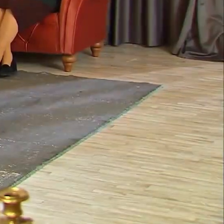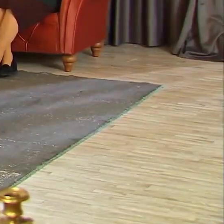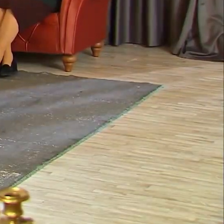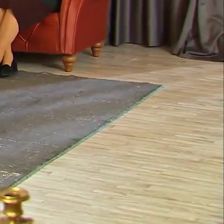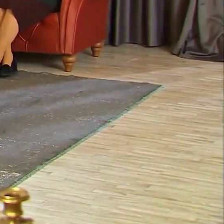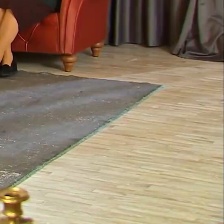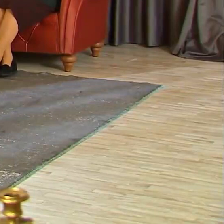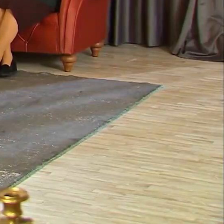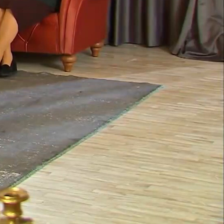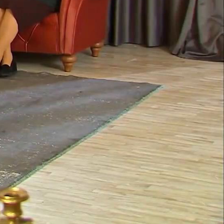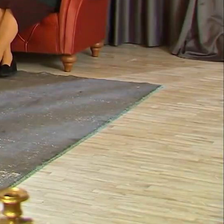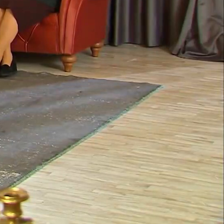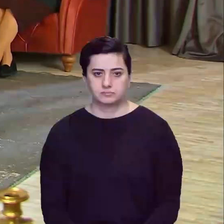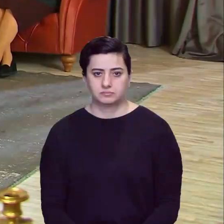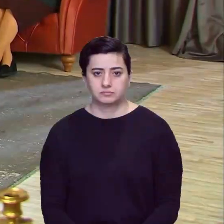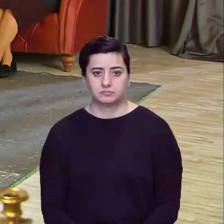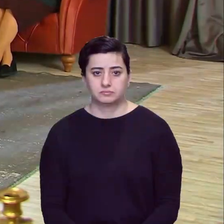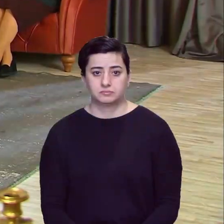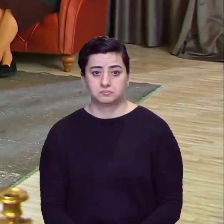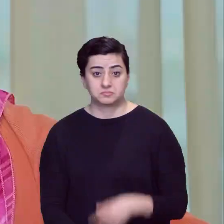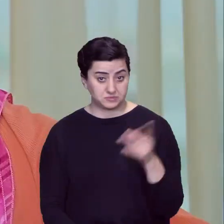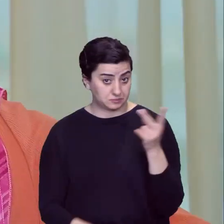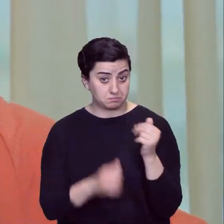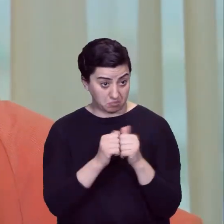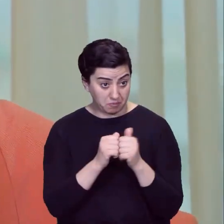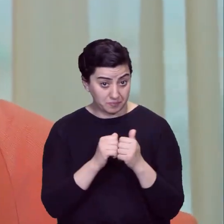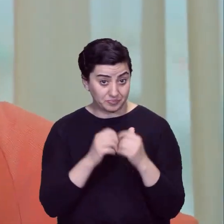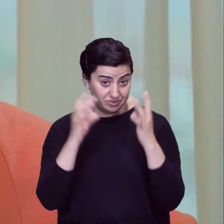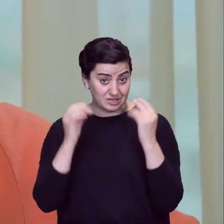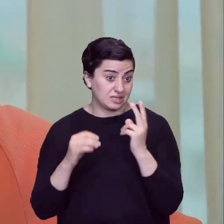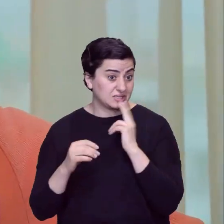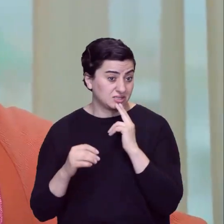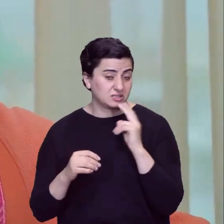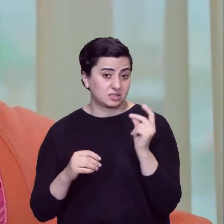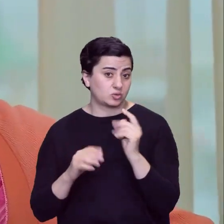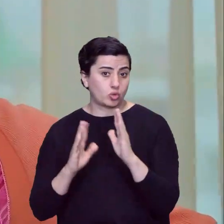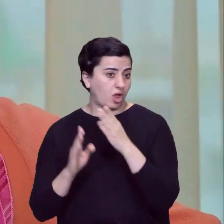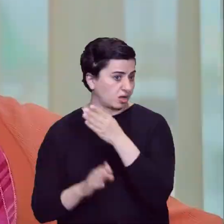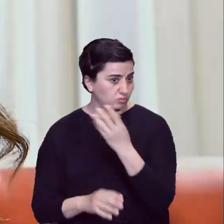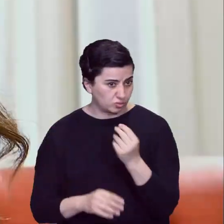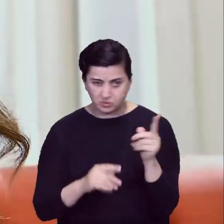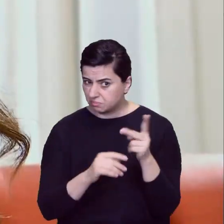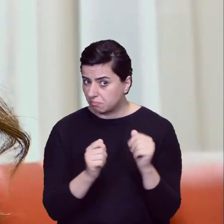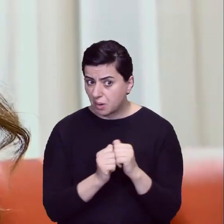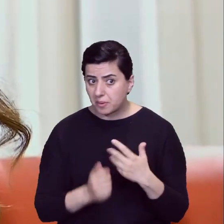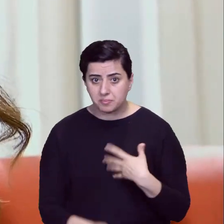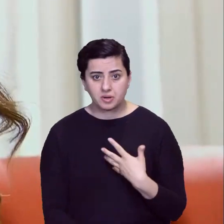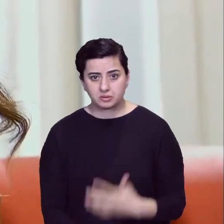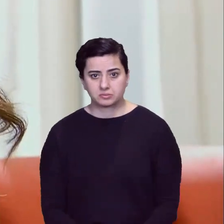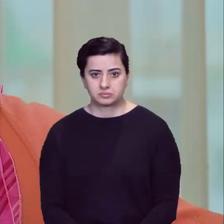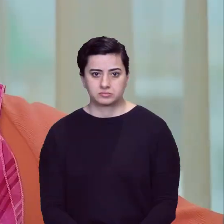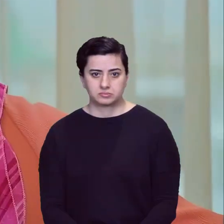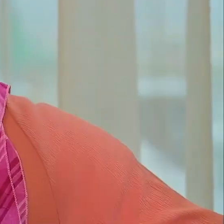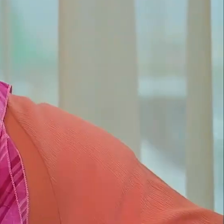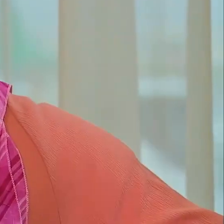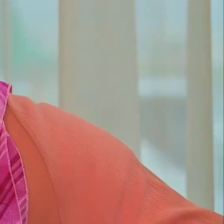Salonda Müzeyyen, Cevriye ve Ayşe. Birlikteler mi şimdi? Hani gelin kız kaçıp odasına kapanmış olmasın? Ayşe yok artık der